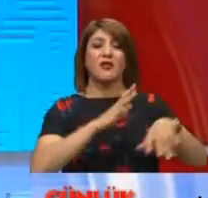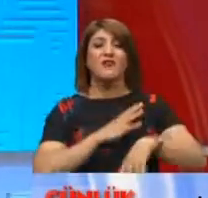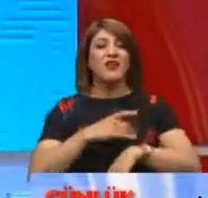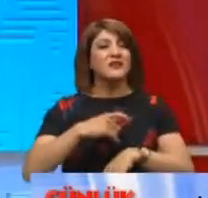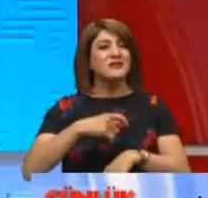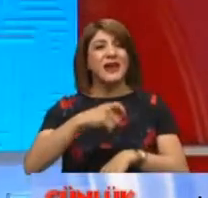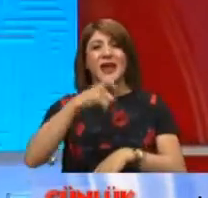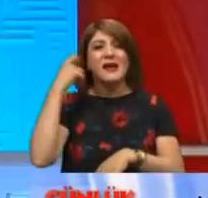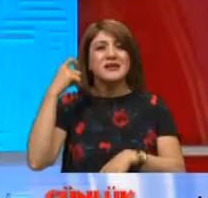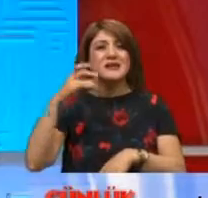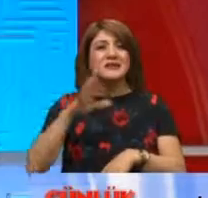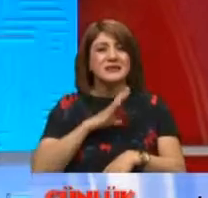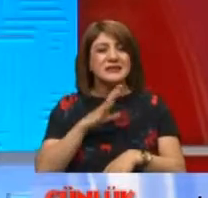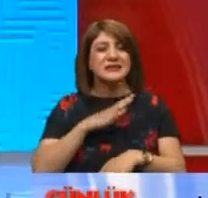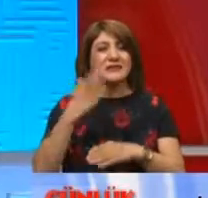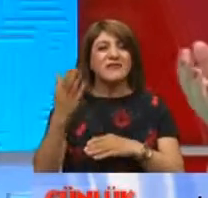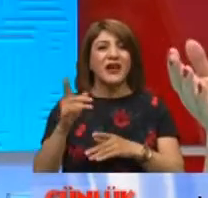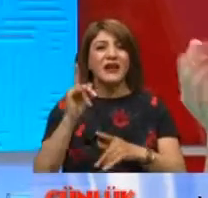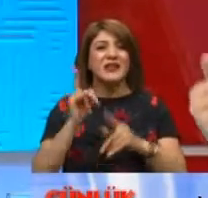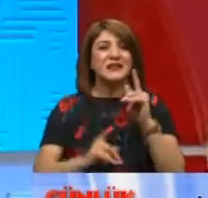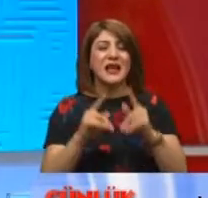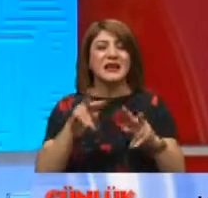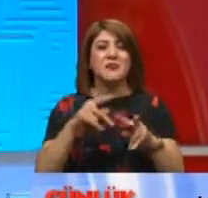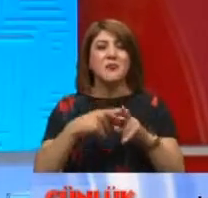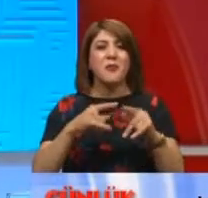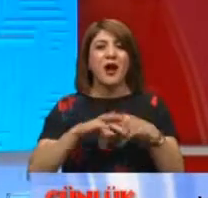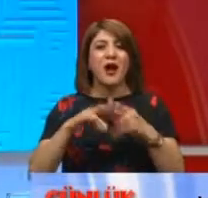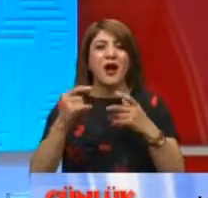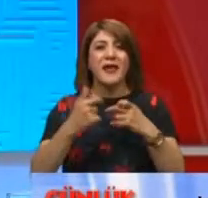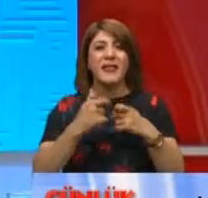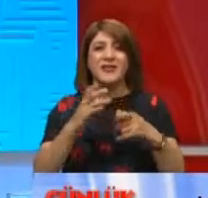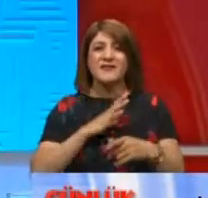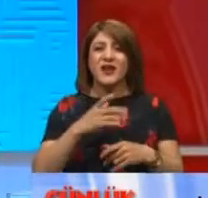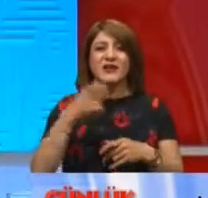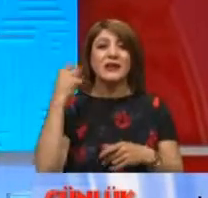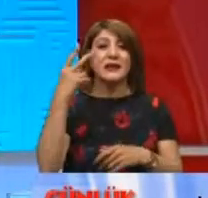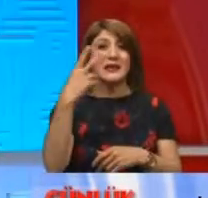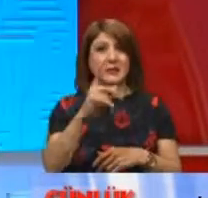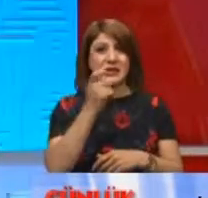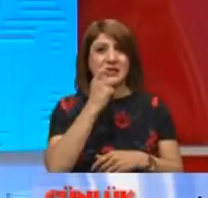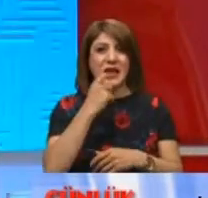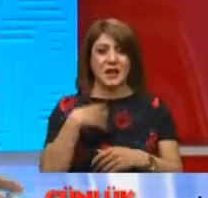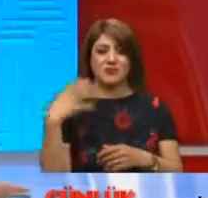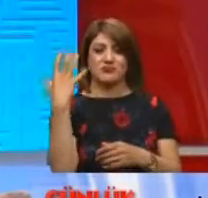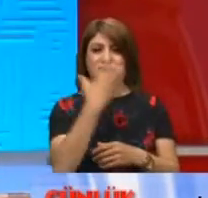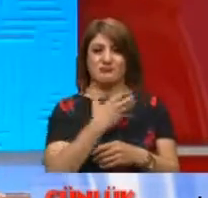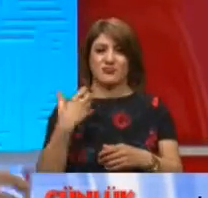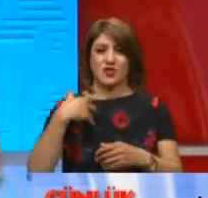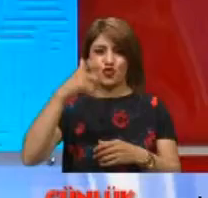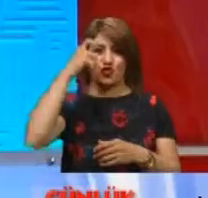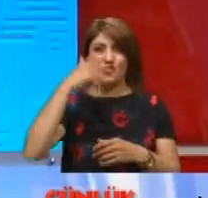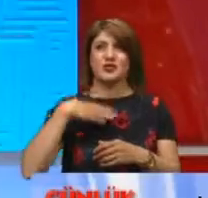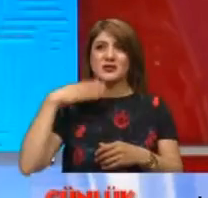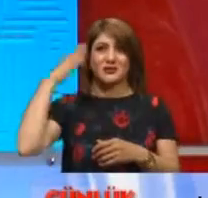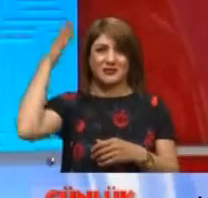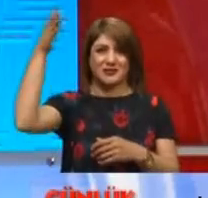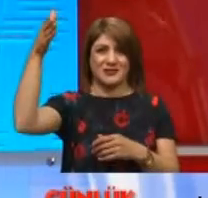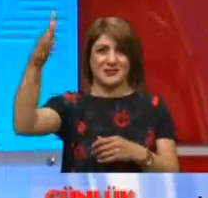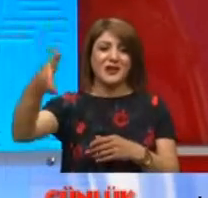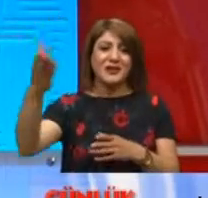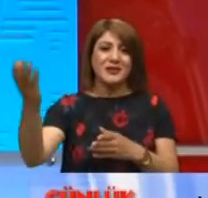vardı. Evet. I kiss you all diyordu. Hatırlamaz mıyım? Sen bak, hemen hızlıca anlatayım, izin ver. Tabii. 2000 yılında biz Eurovision'a gittiğimizde Stockholm'da her